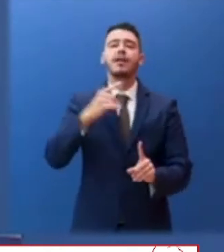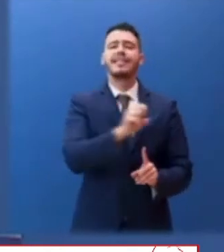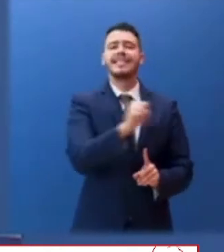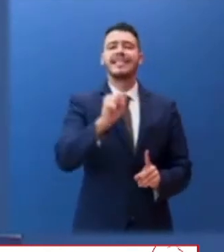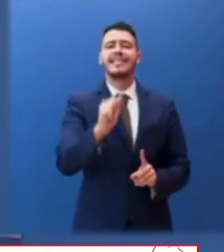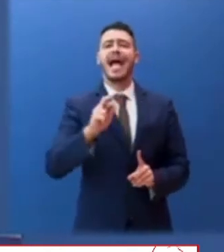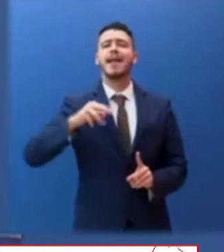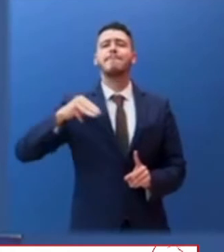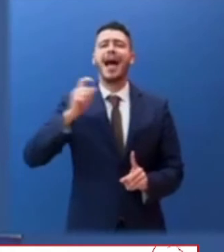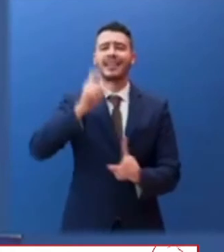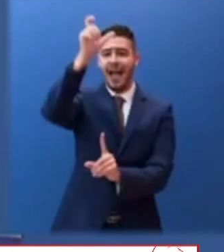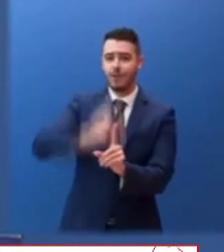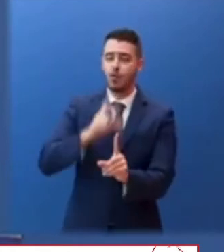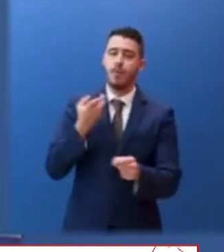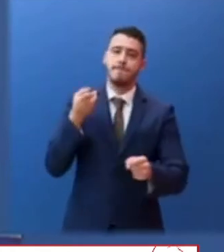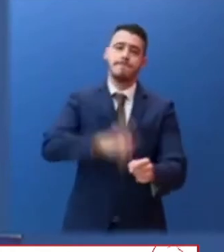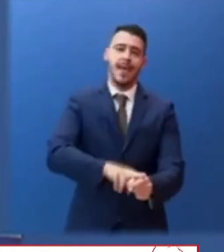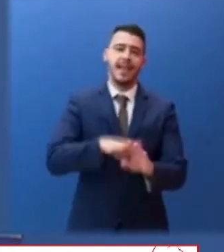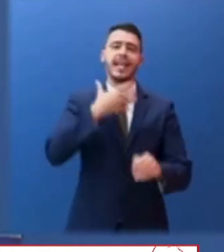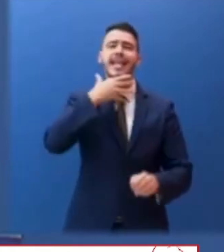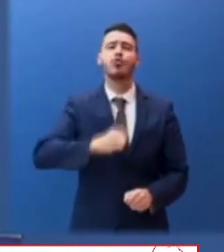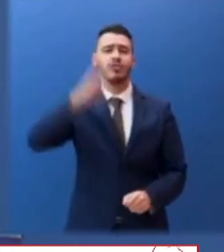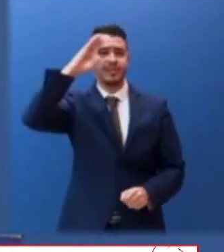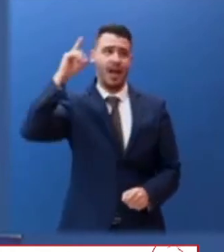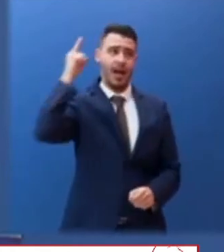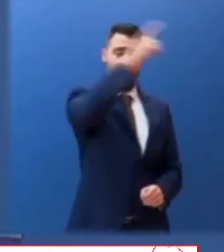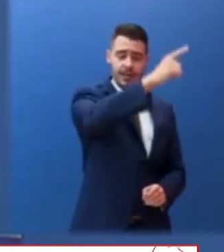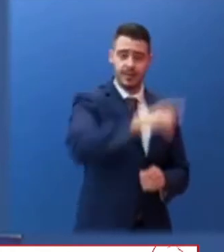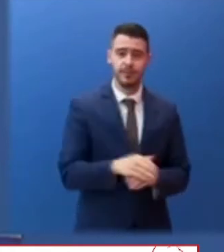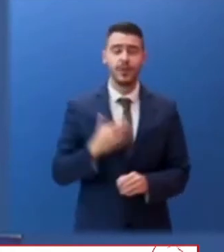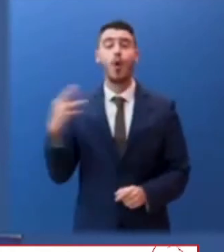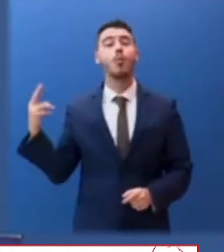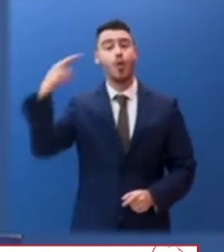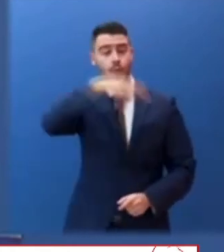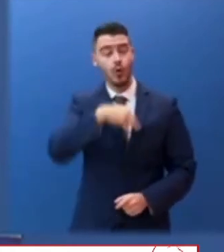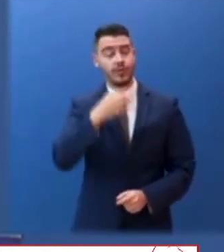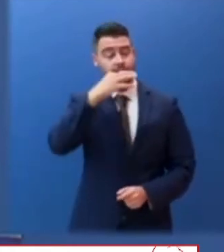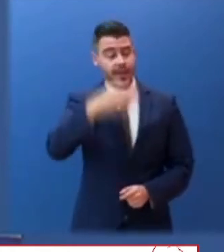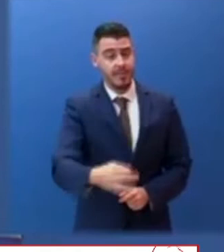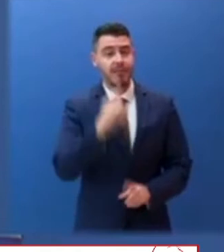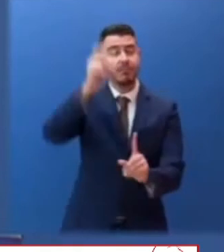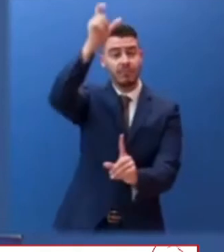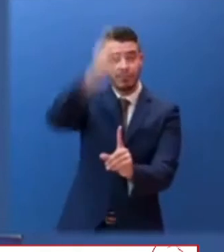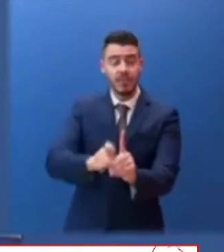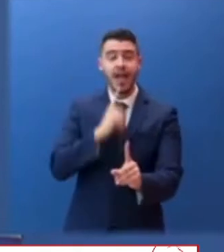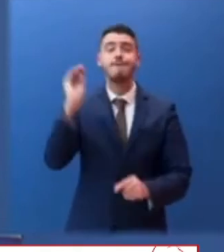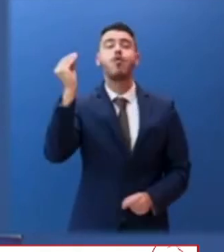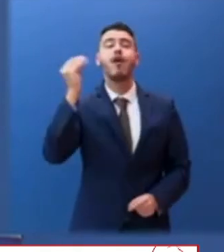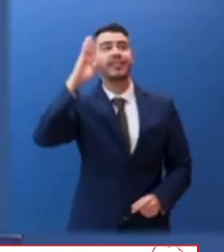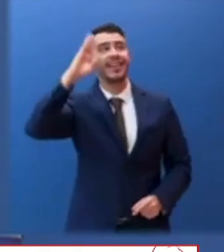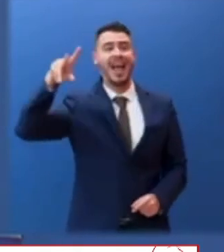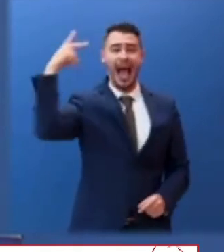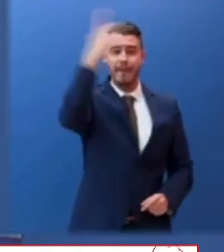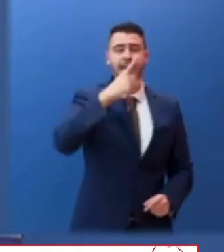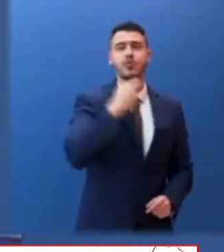ζωή. Όπως σημείωσε ο Πρωθυπουργός σε σχετική του ανάρτηση, ο γερουσιαστής Πολ Σαρμπάνης υπήρξε κορυφαία φυσιογνωμία στην